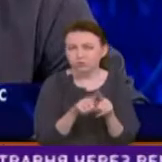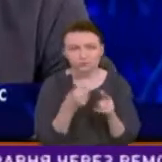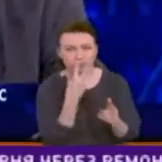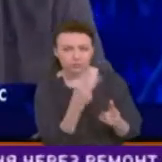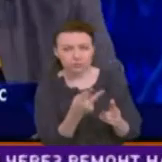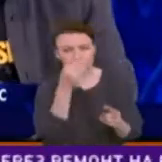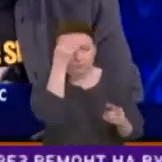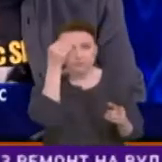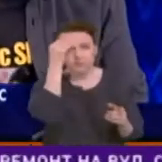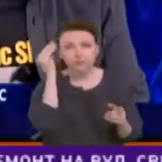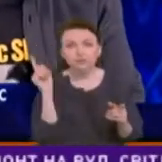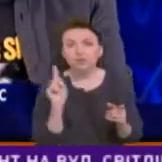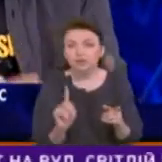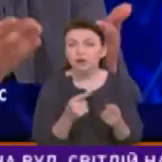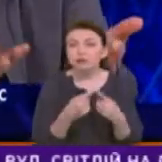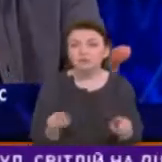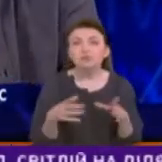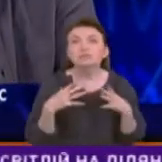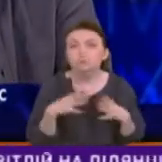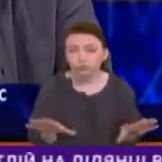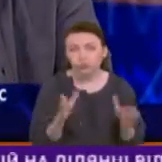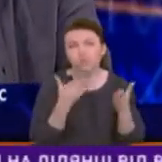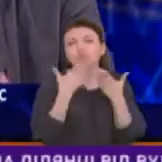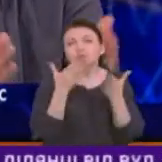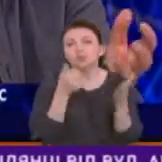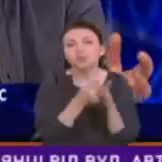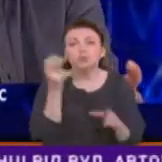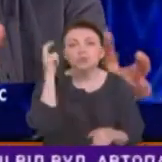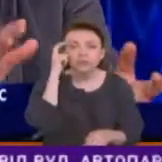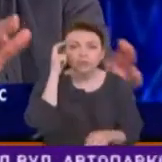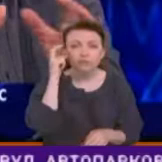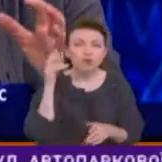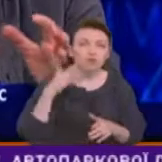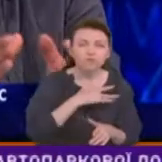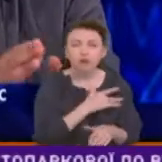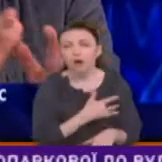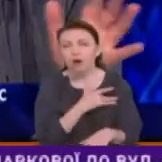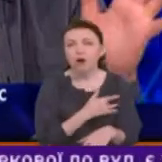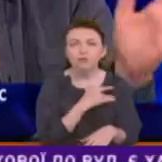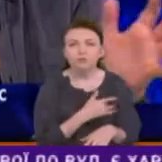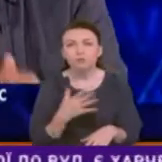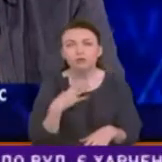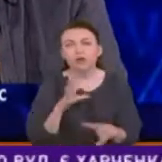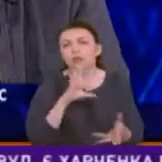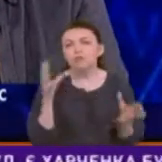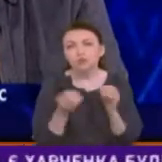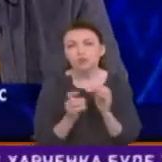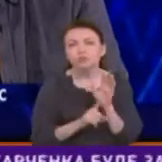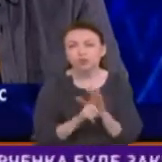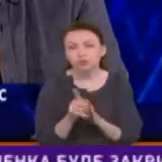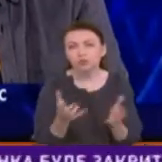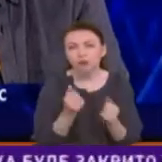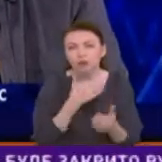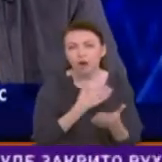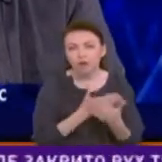кого себе видають. І альтернативи не було, і звернулись до Києва. Київ вагався і, зрештою, почали брати